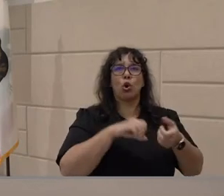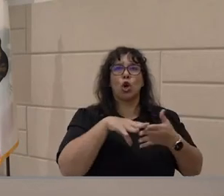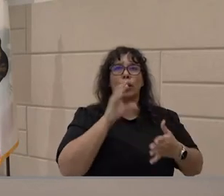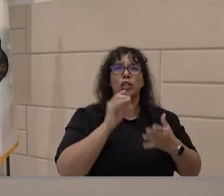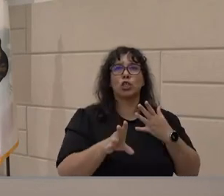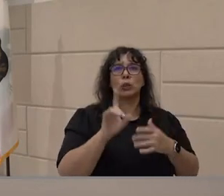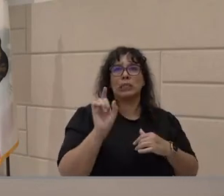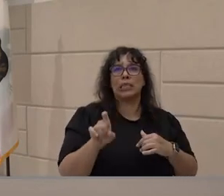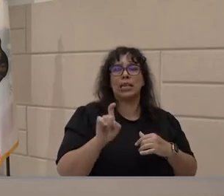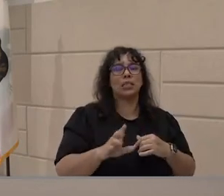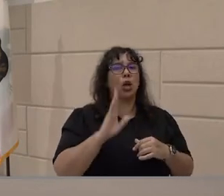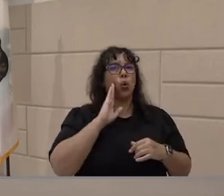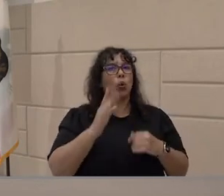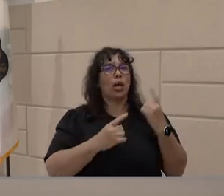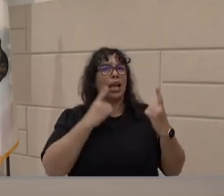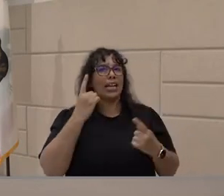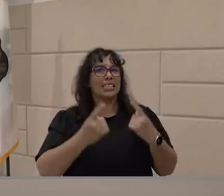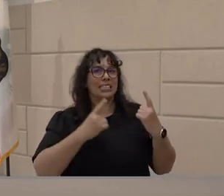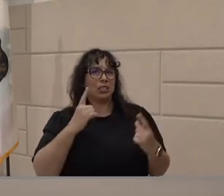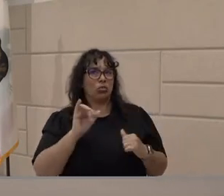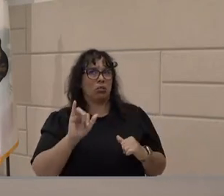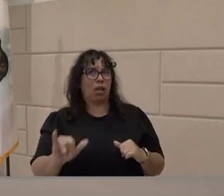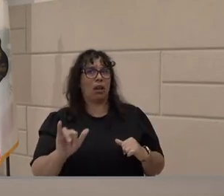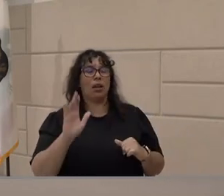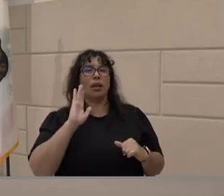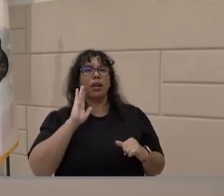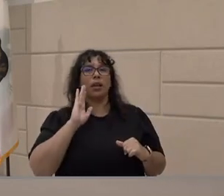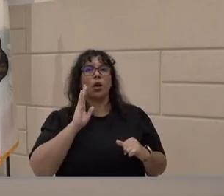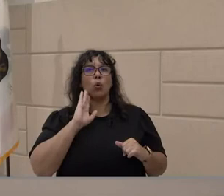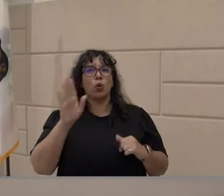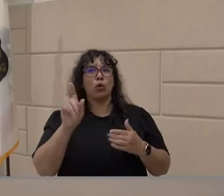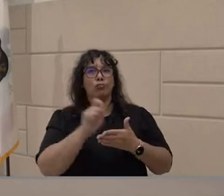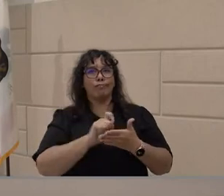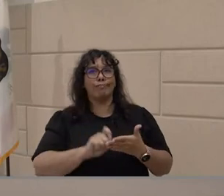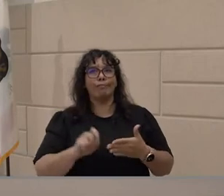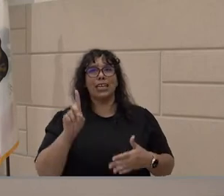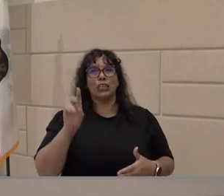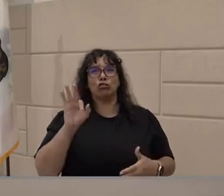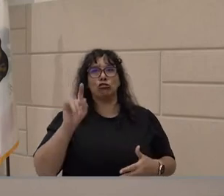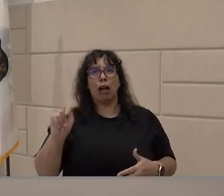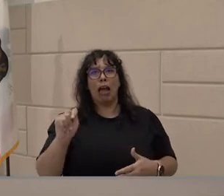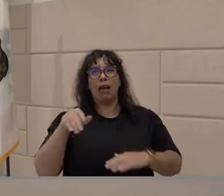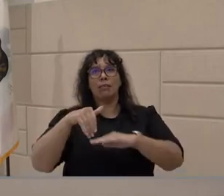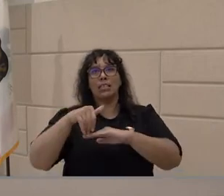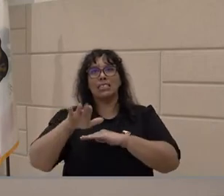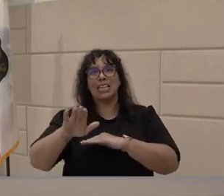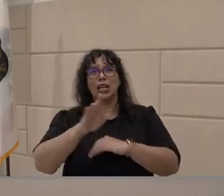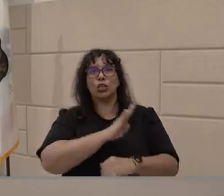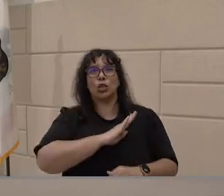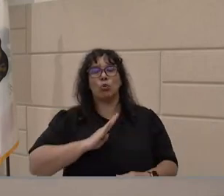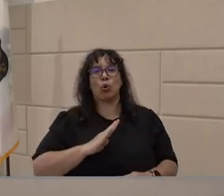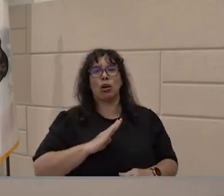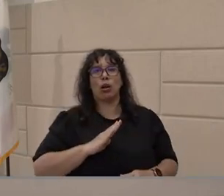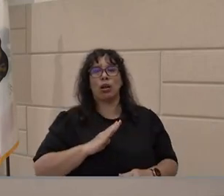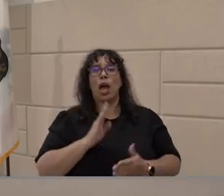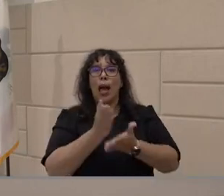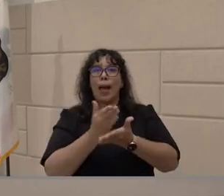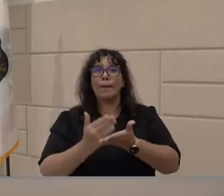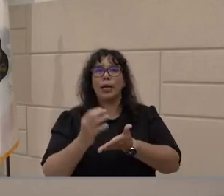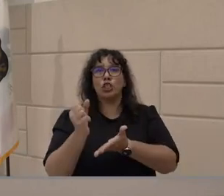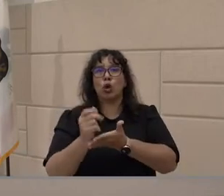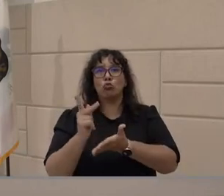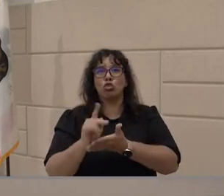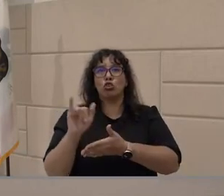ការប្រតិវិការបំពេញស្របតាមសេចក្តីត្រូវការរបស់សិស្សដំណោះហើយយើងនឹងបង្ហាញជាពង្រៀងសម្រាប់លើកប